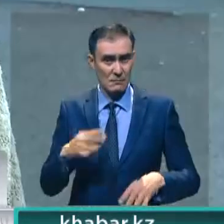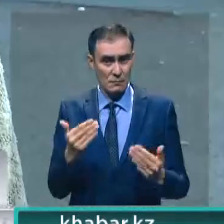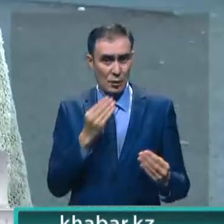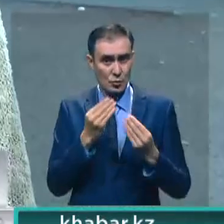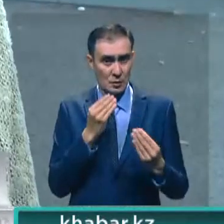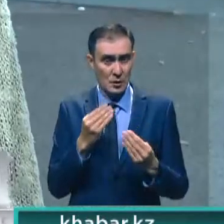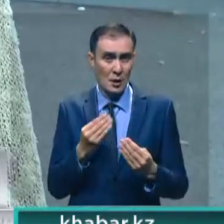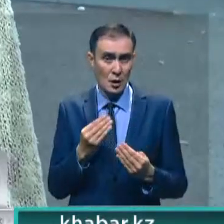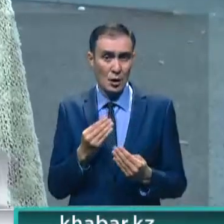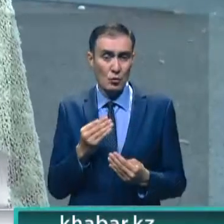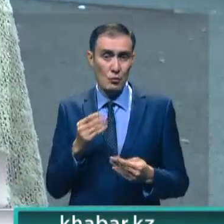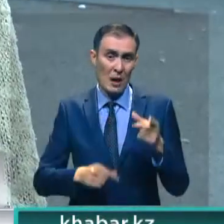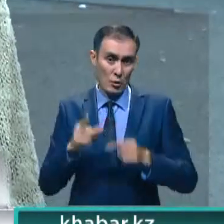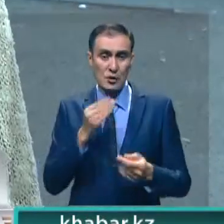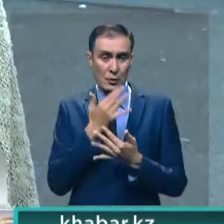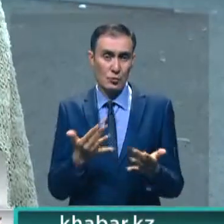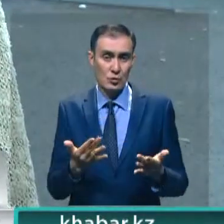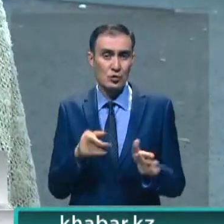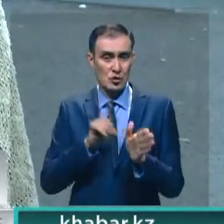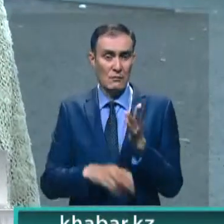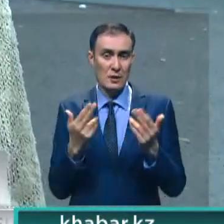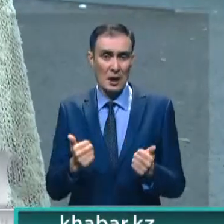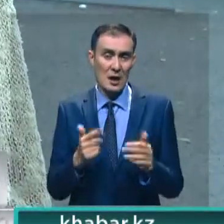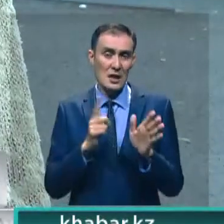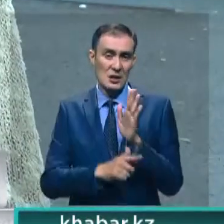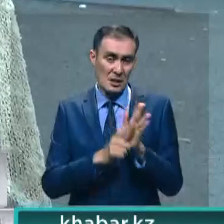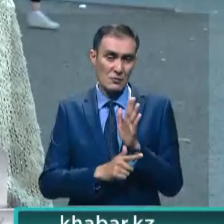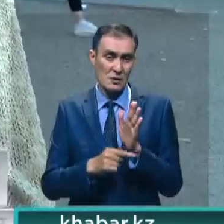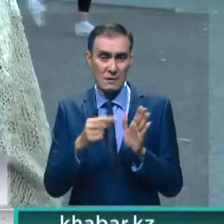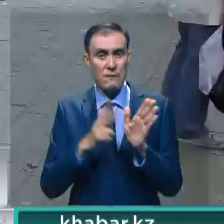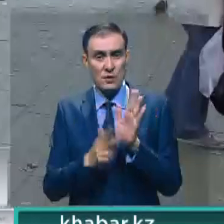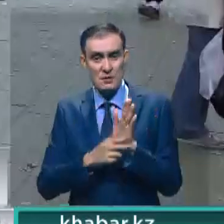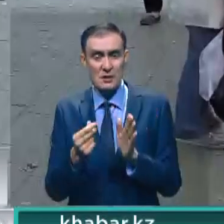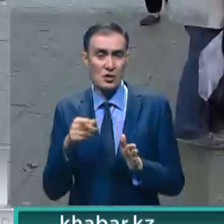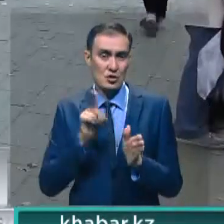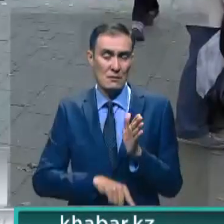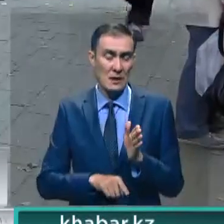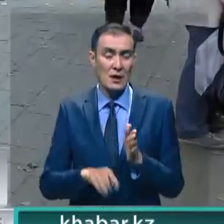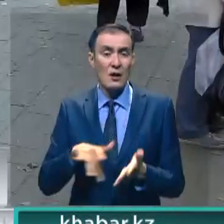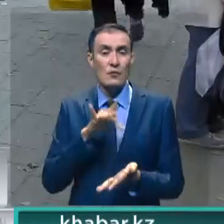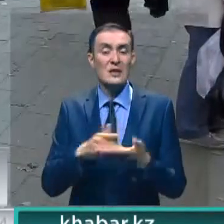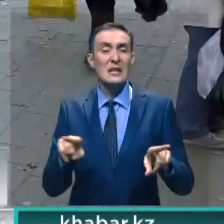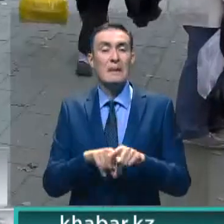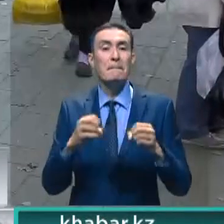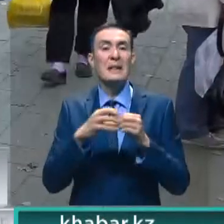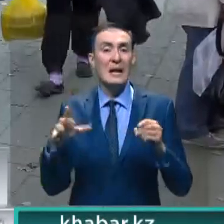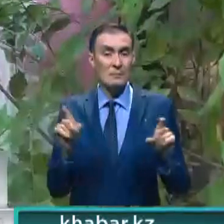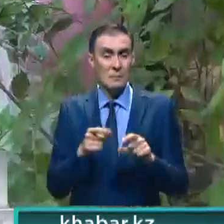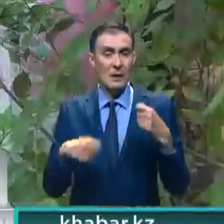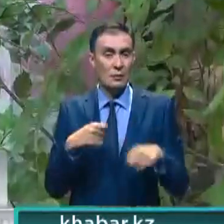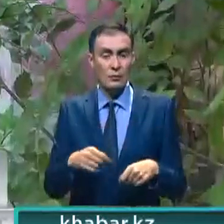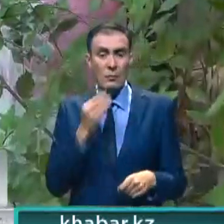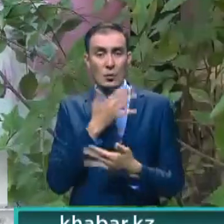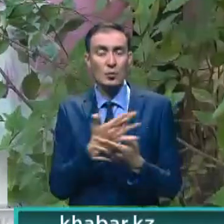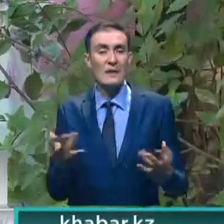продукция? Ну, молочка, да. Тенге 70-80, я ощущаю разницу. В городе 15 таких киосков, где реализуют продукты